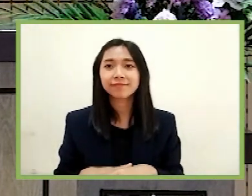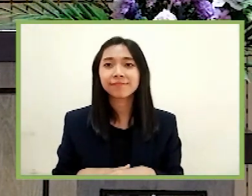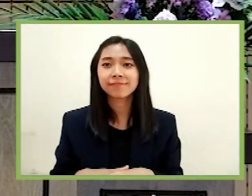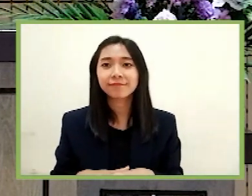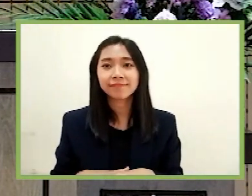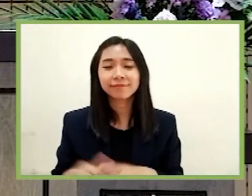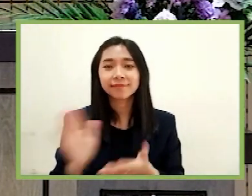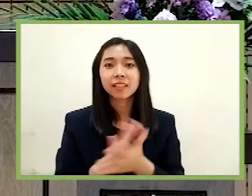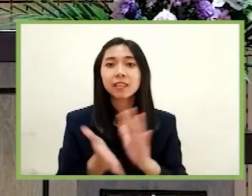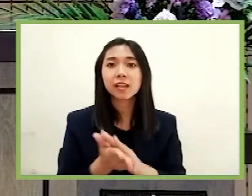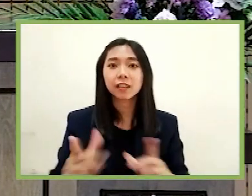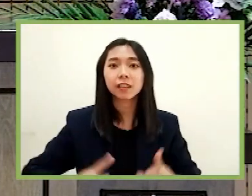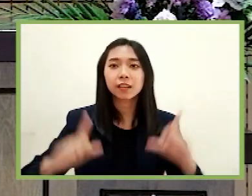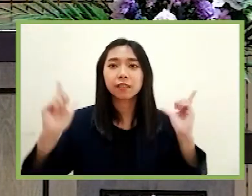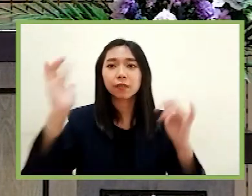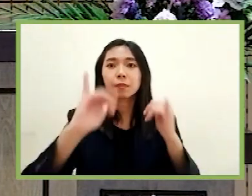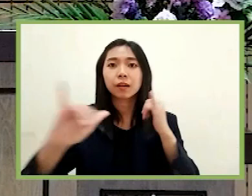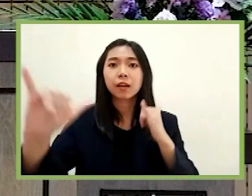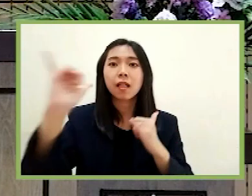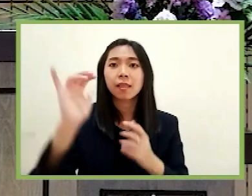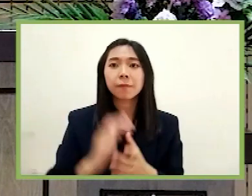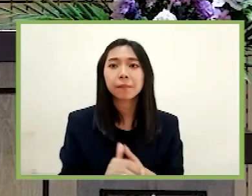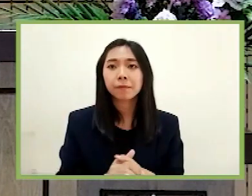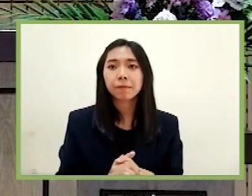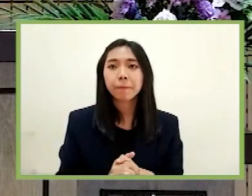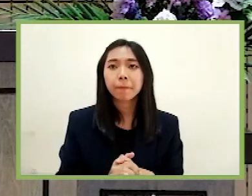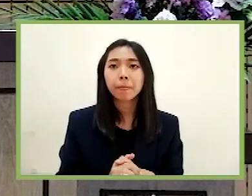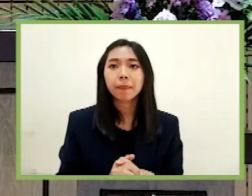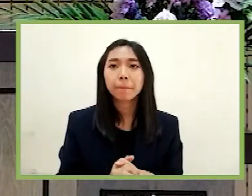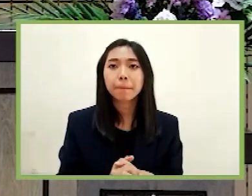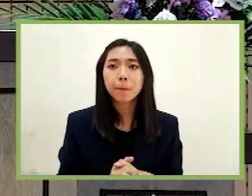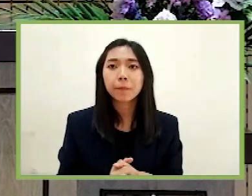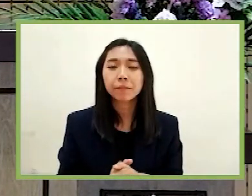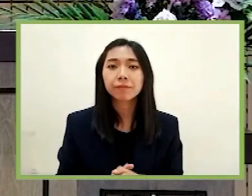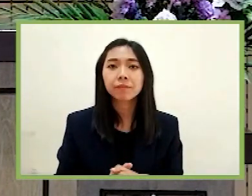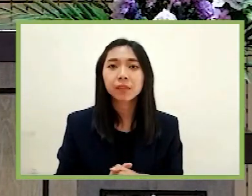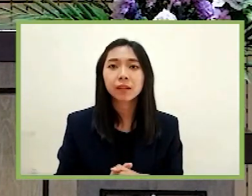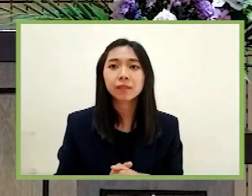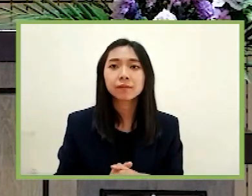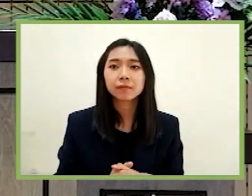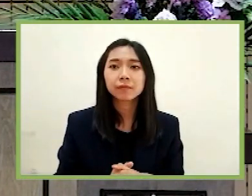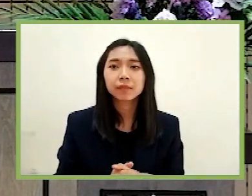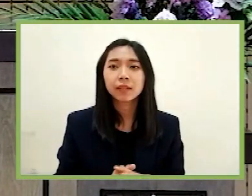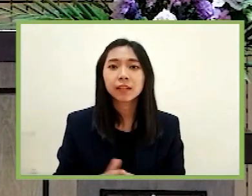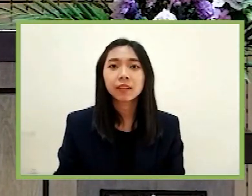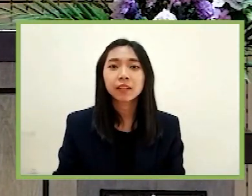karena hidup kekal itu segera terkait erat dengan